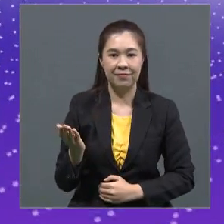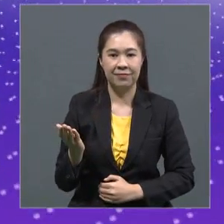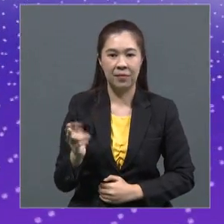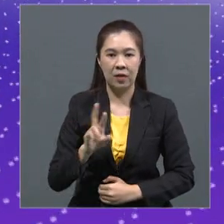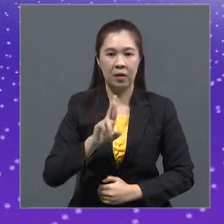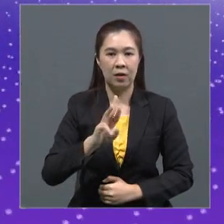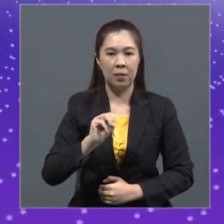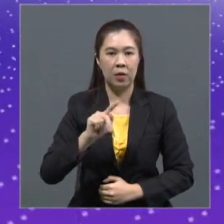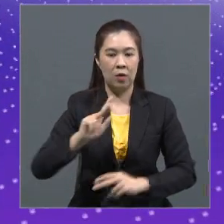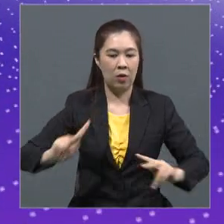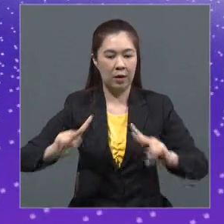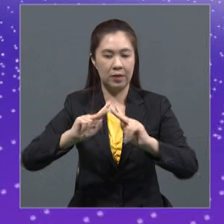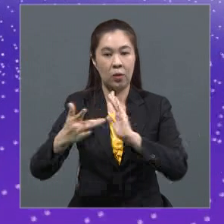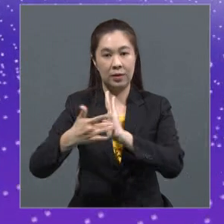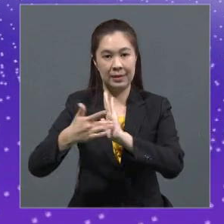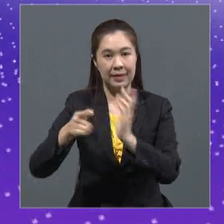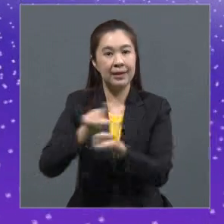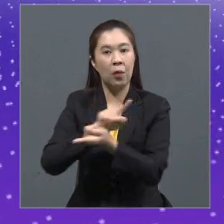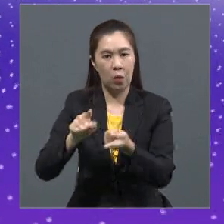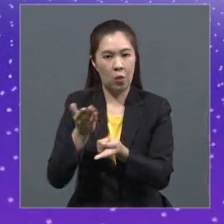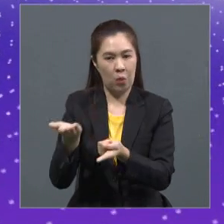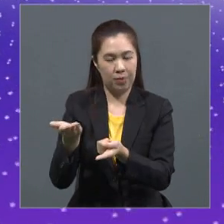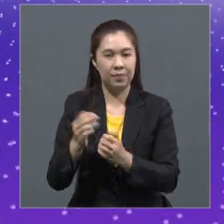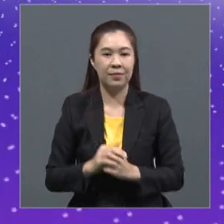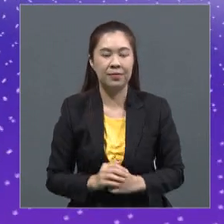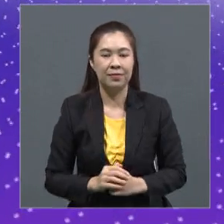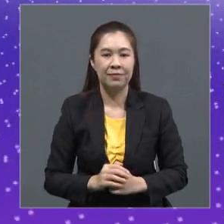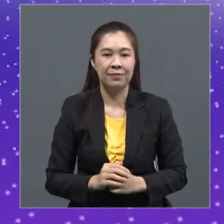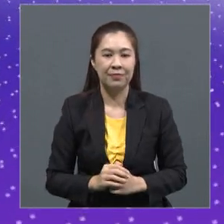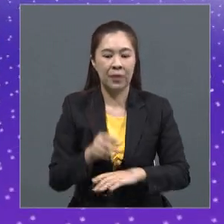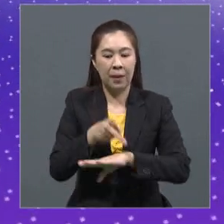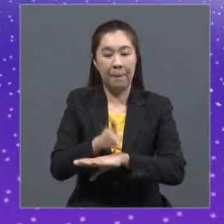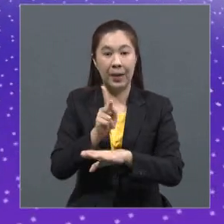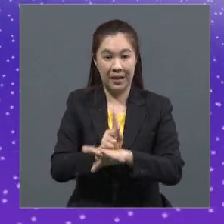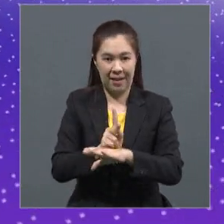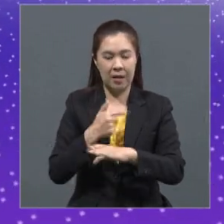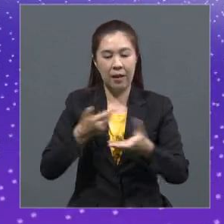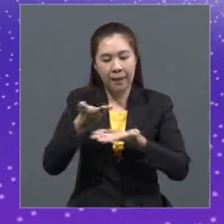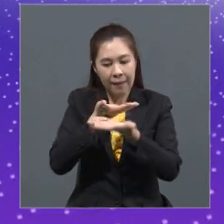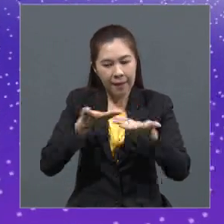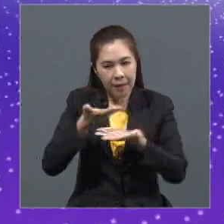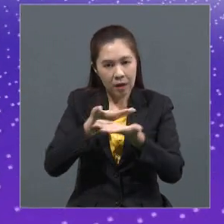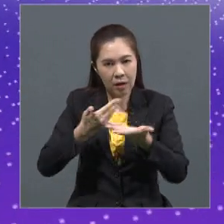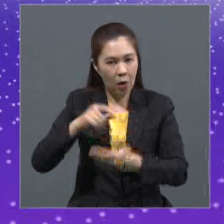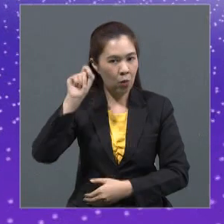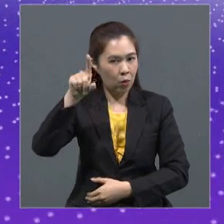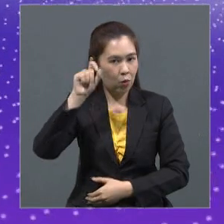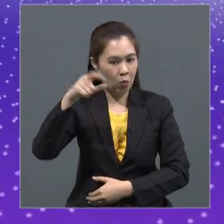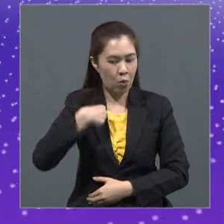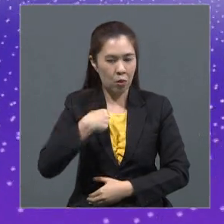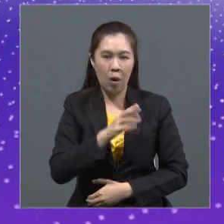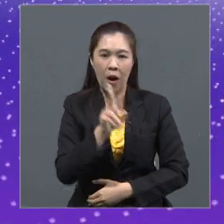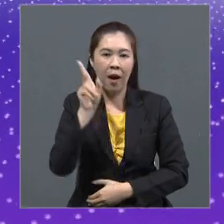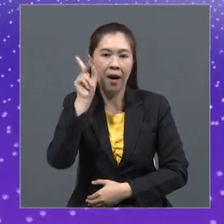รัฐมนตรีว่าการกระทรวงดิจิทัลเพื่อเศรษฐกิจและสังคมหรือว่า deครับเป็นประธานหารือมาตรการในการรัดปราบปรามข่าว